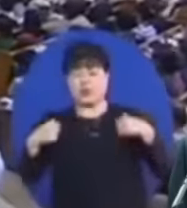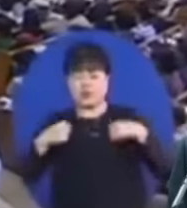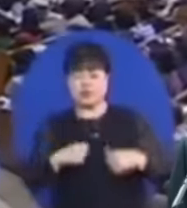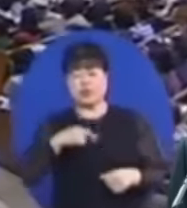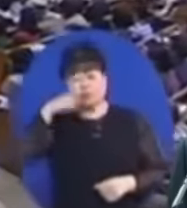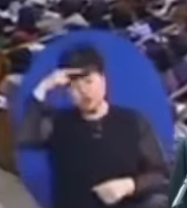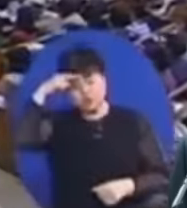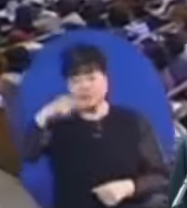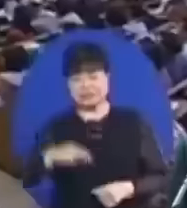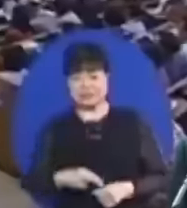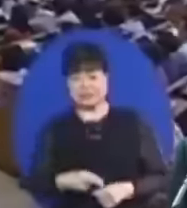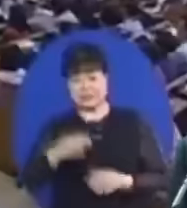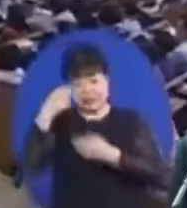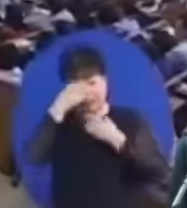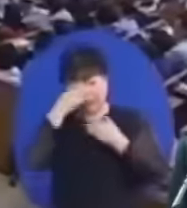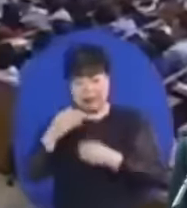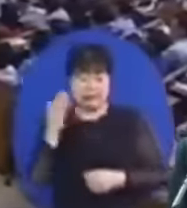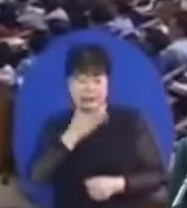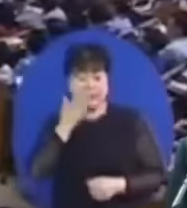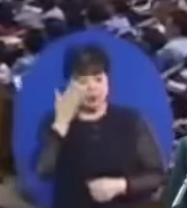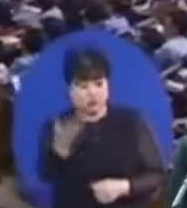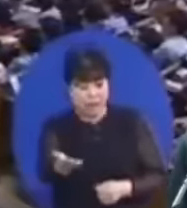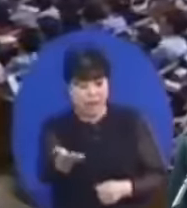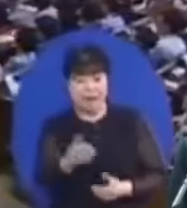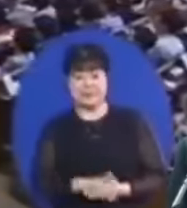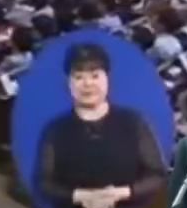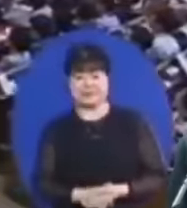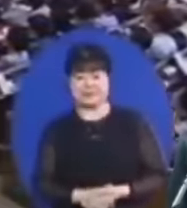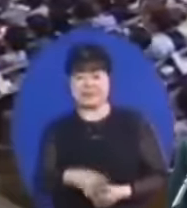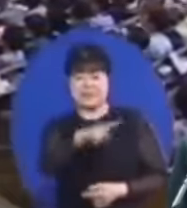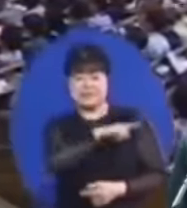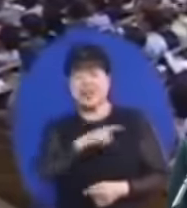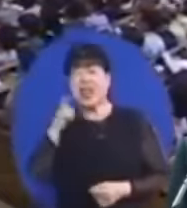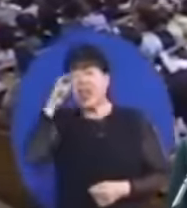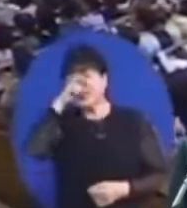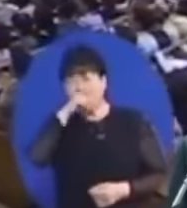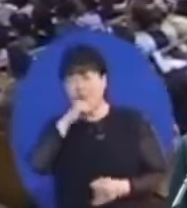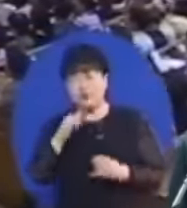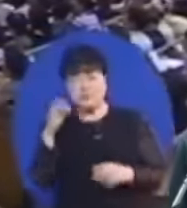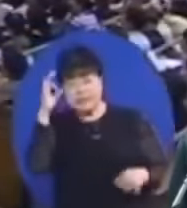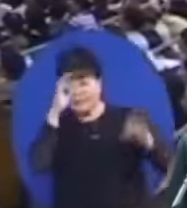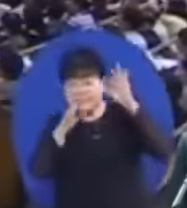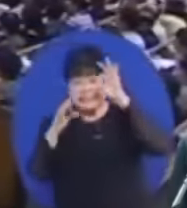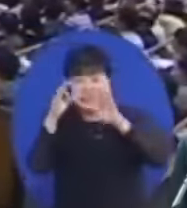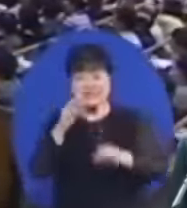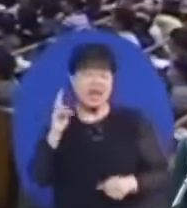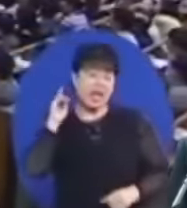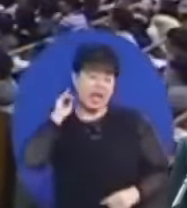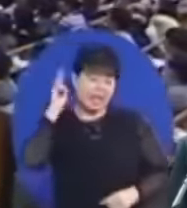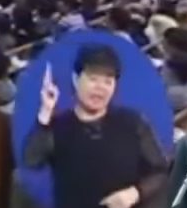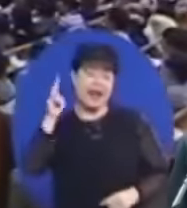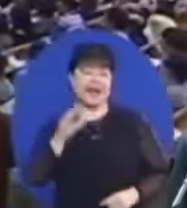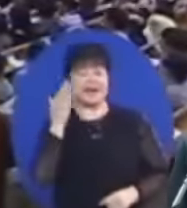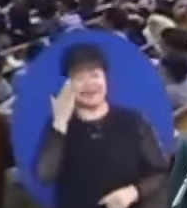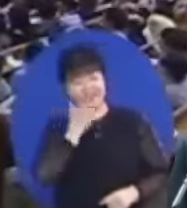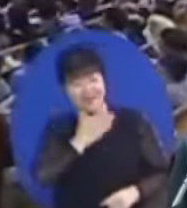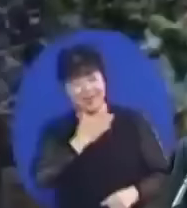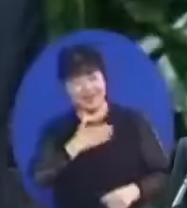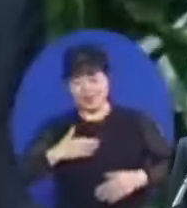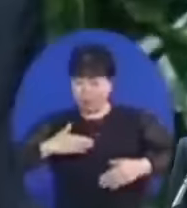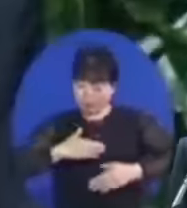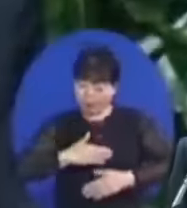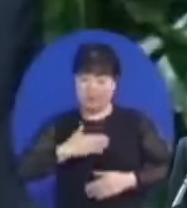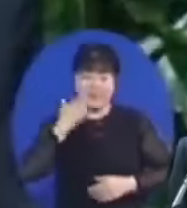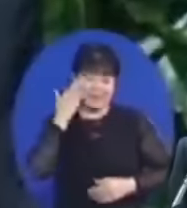술 취한 사람을 깨끗하게 해주기를 원했습니다. 그래서 가장 더러운 사람을 찾아가서 이발을 해주고 몸을